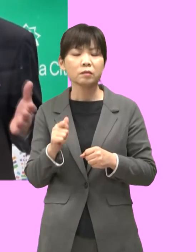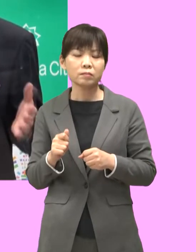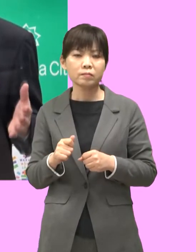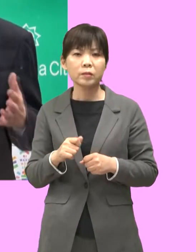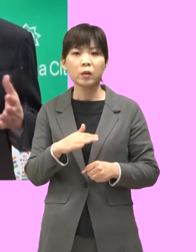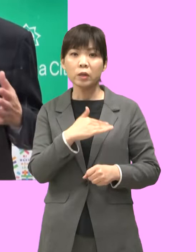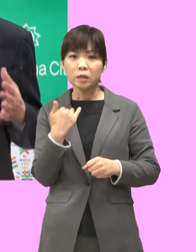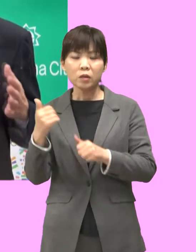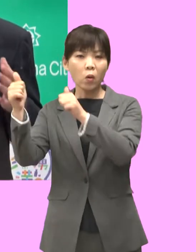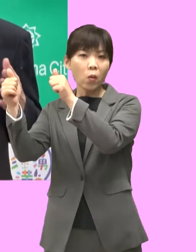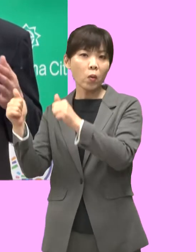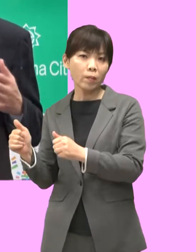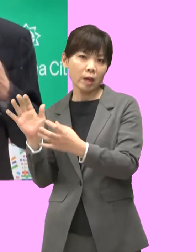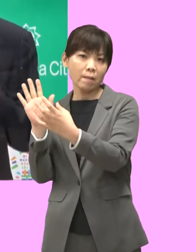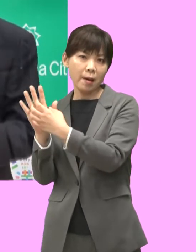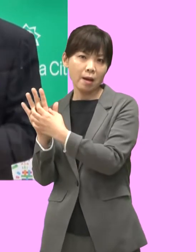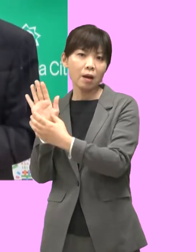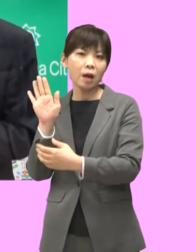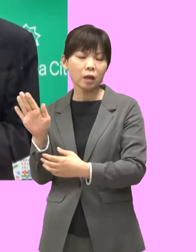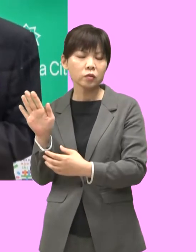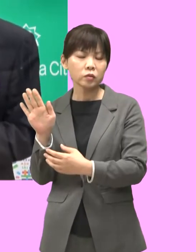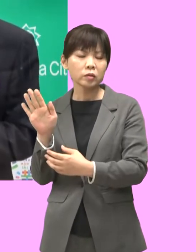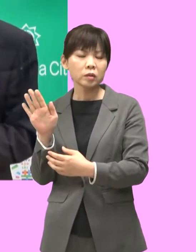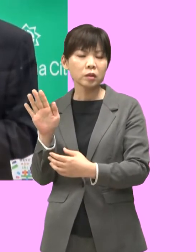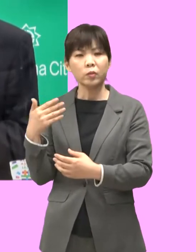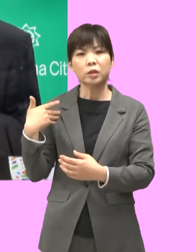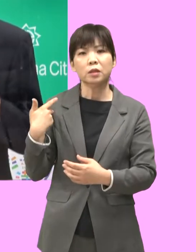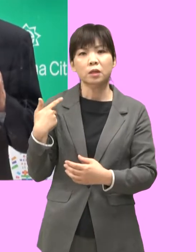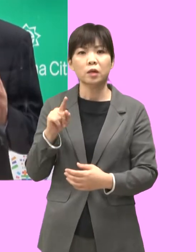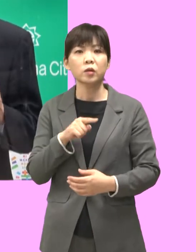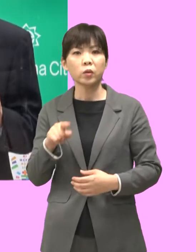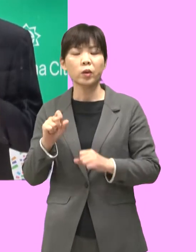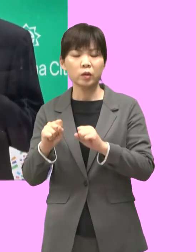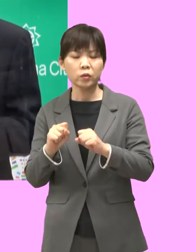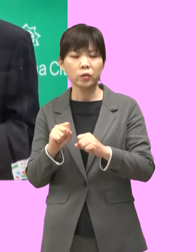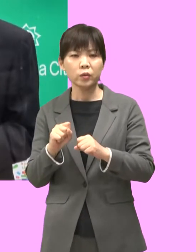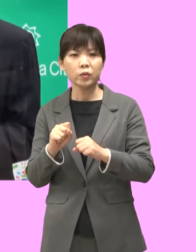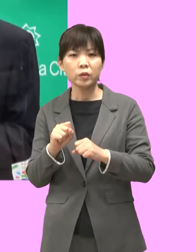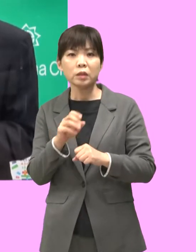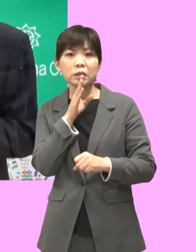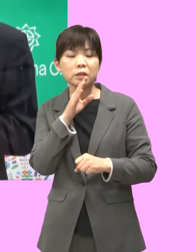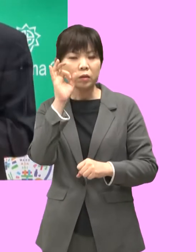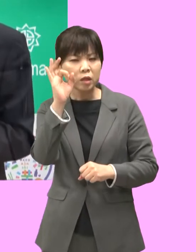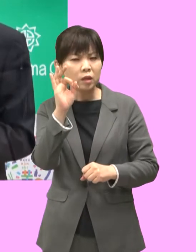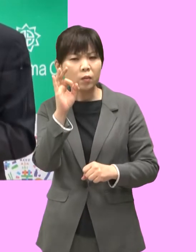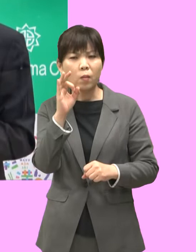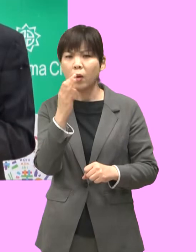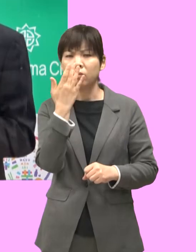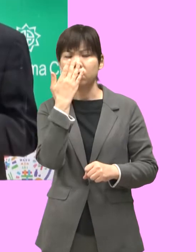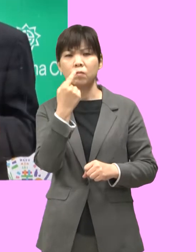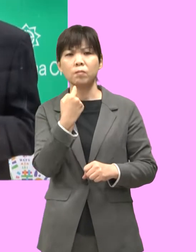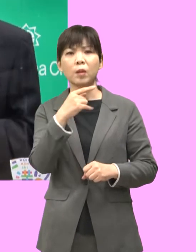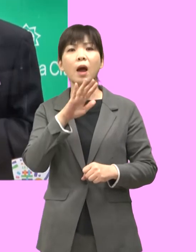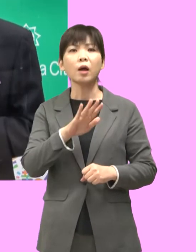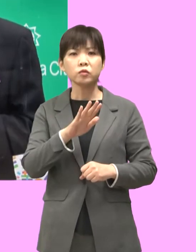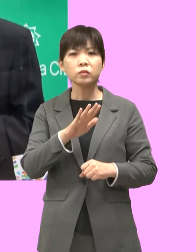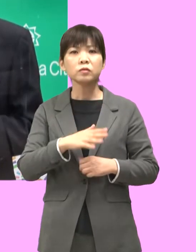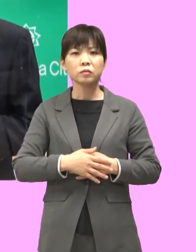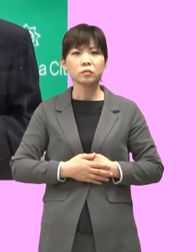してるんですけど、なかなかそれを知らないという方もいらっしゃる、あるいは見てもよくわからないという方もいらっしゃると思います。その点